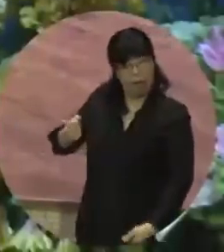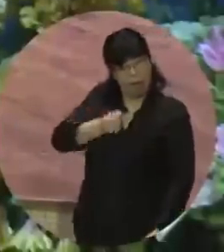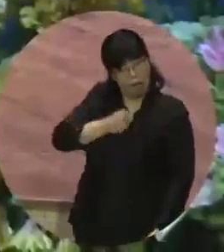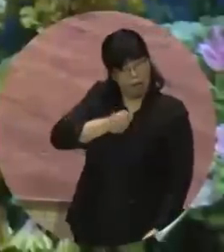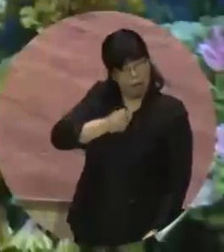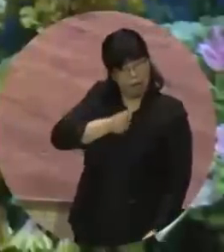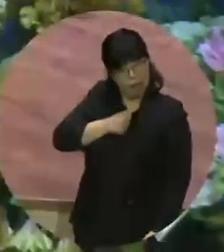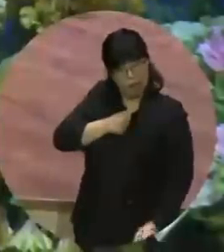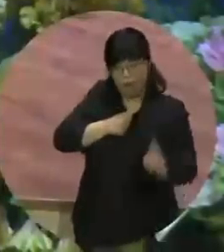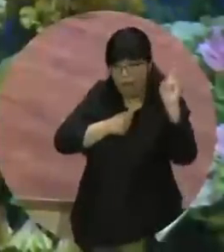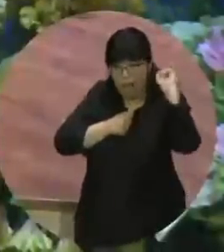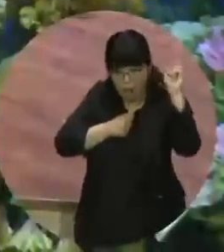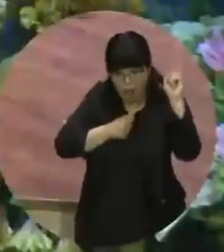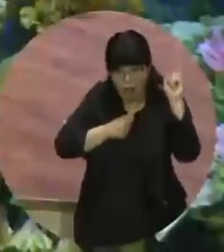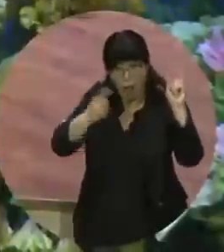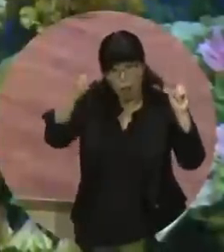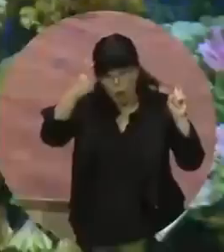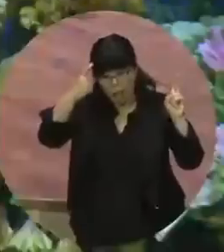그래도